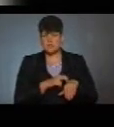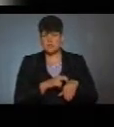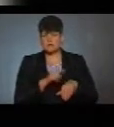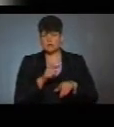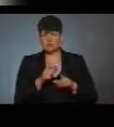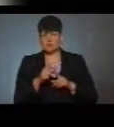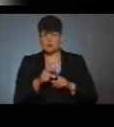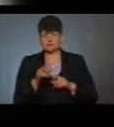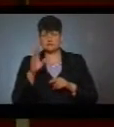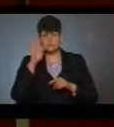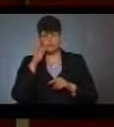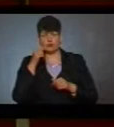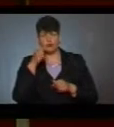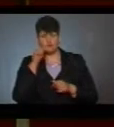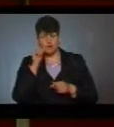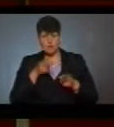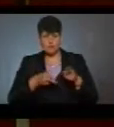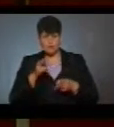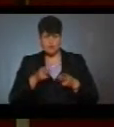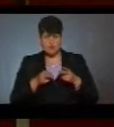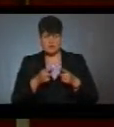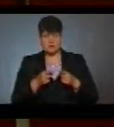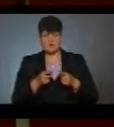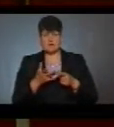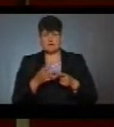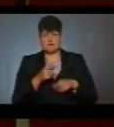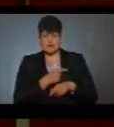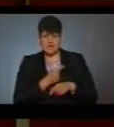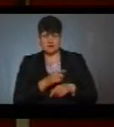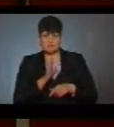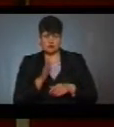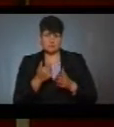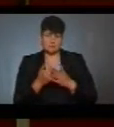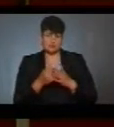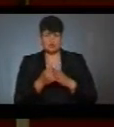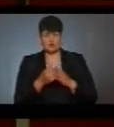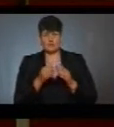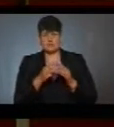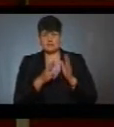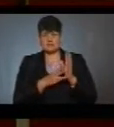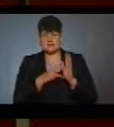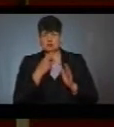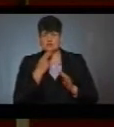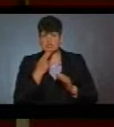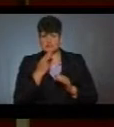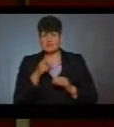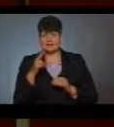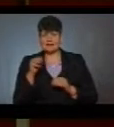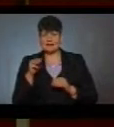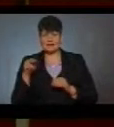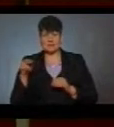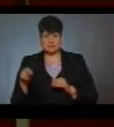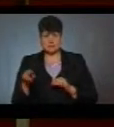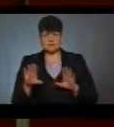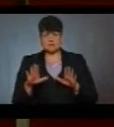словами, пацієнта вчора прооперували у відділенні хірургії. У лікарні він пробуде до 18 червня. Дорожньо-транспортна пригода